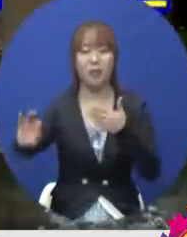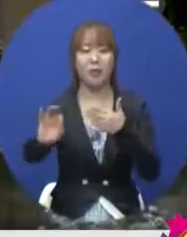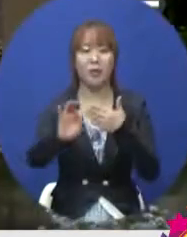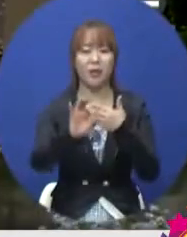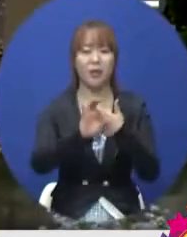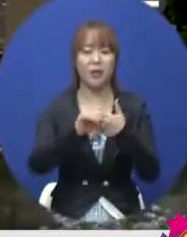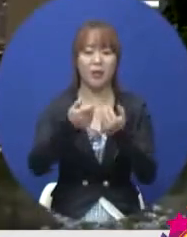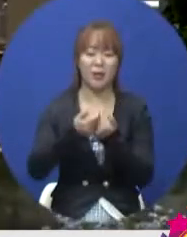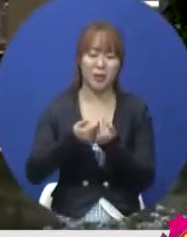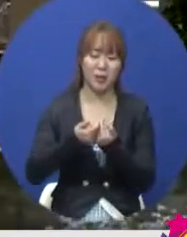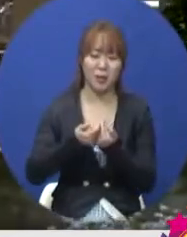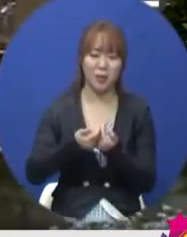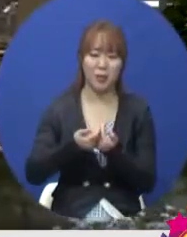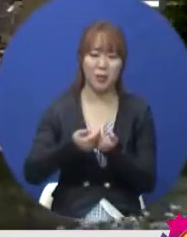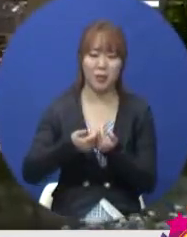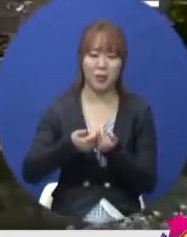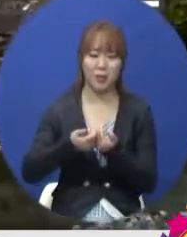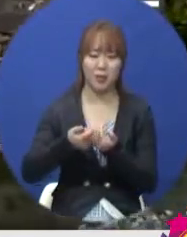육지라면